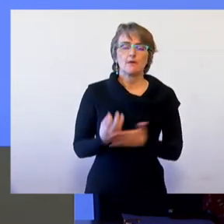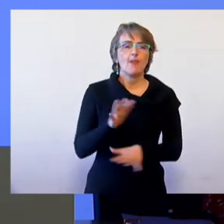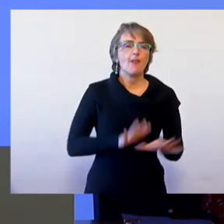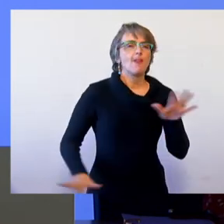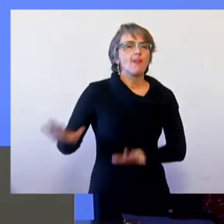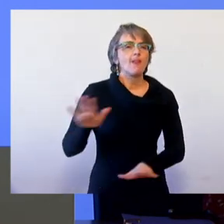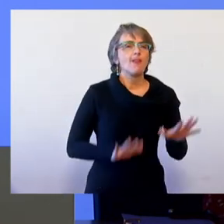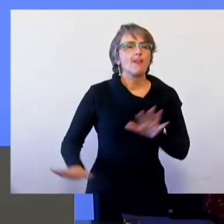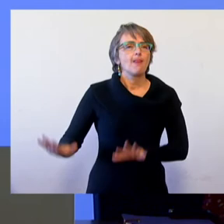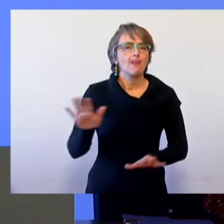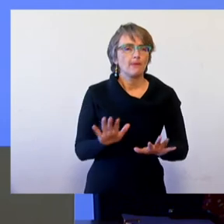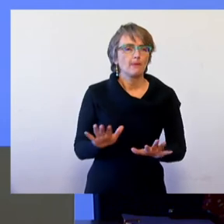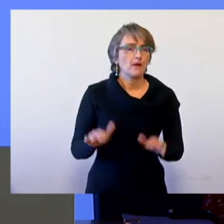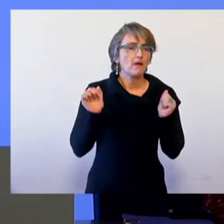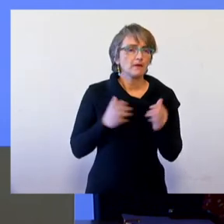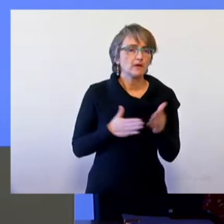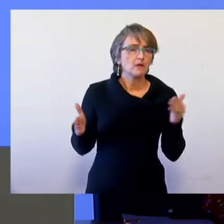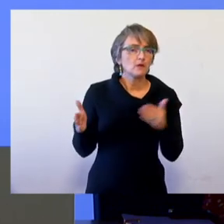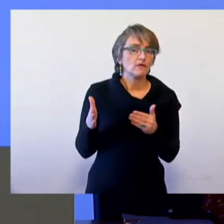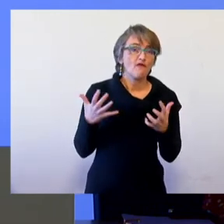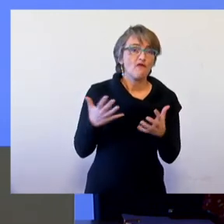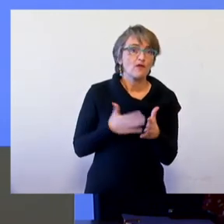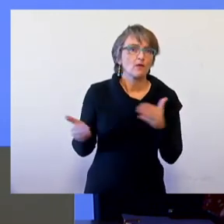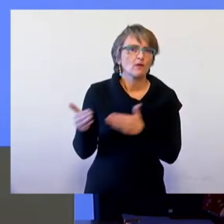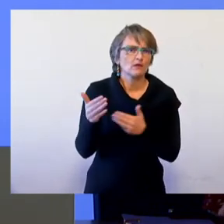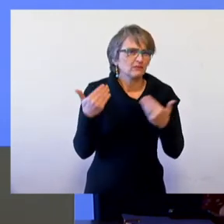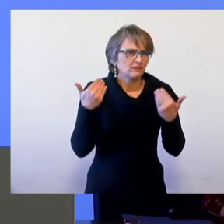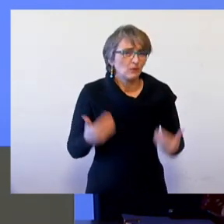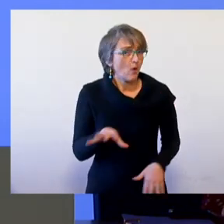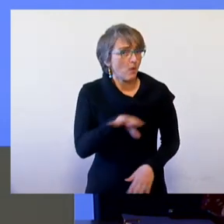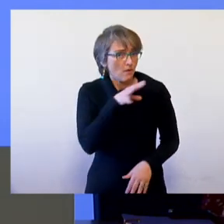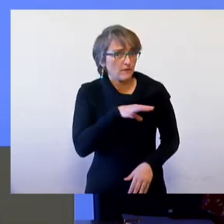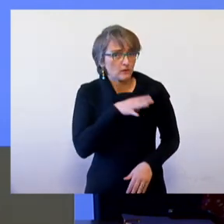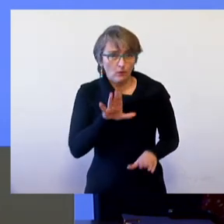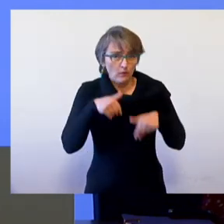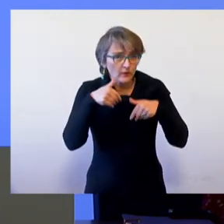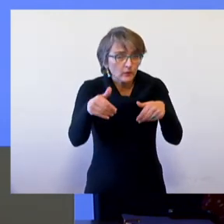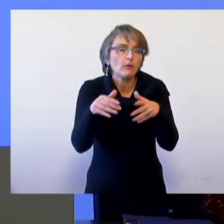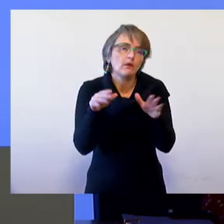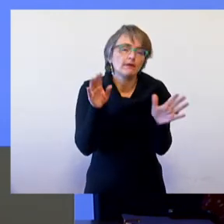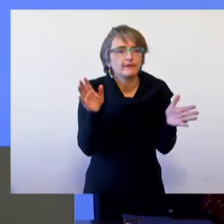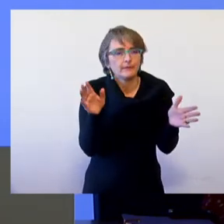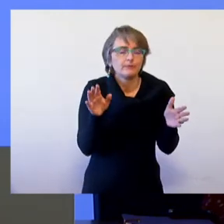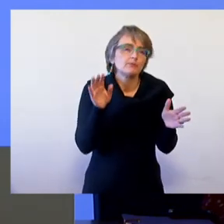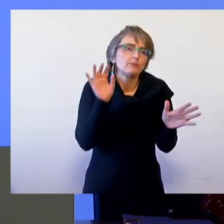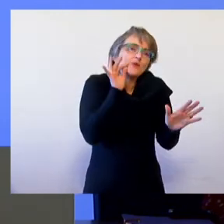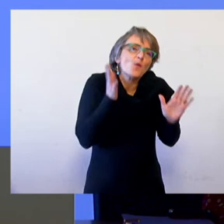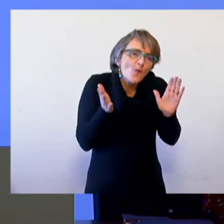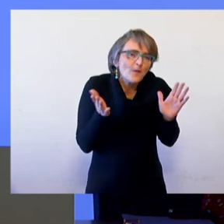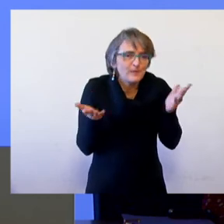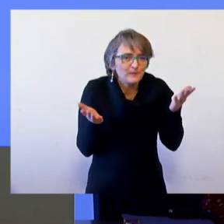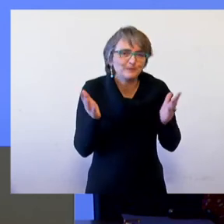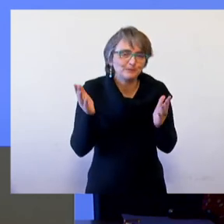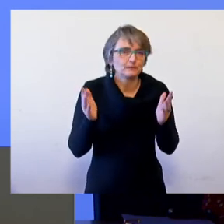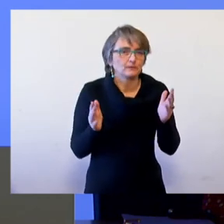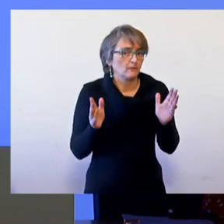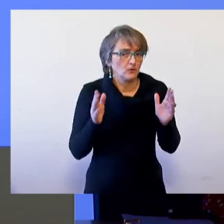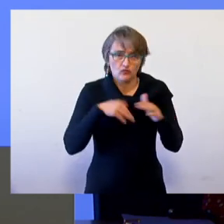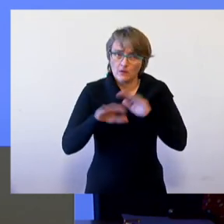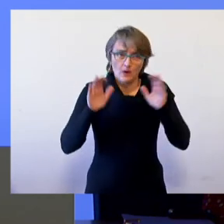alternatives. Voilà, moi, je suis professeur encore en activité, très modestement, hein, mais j'y tiens dans un